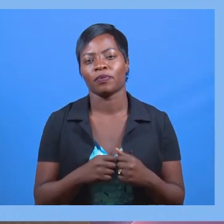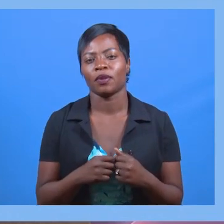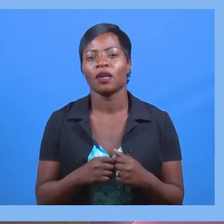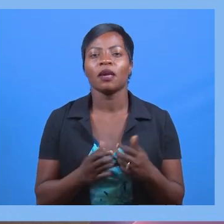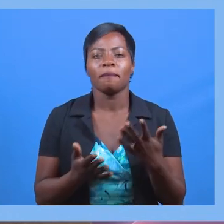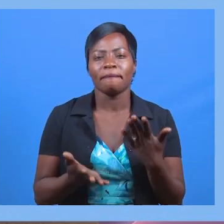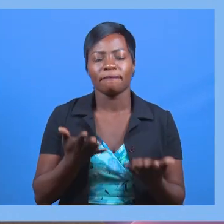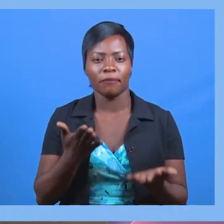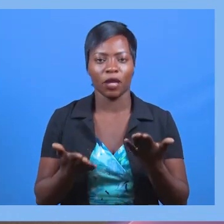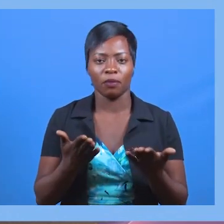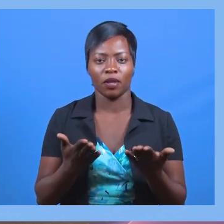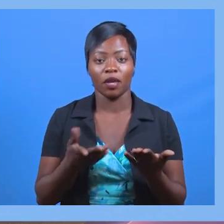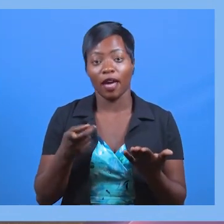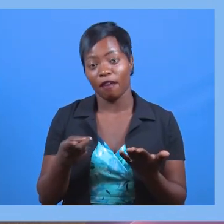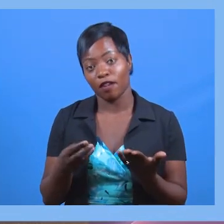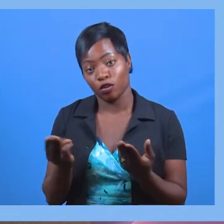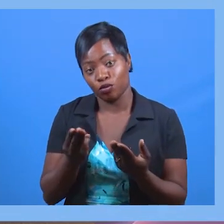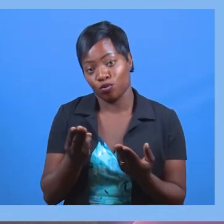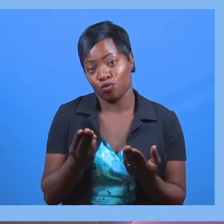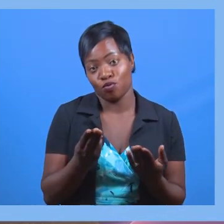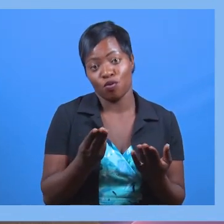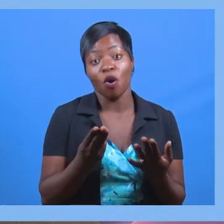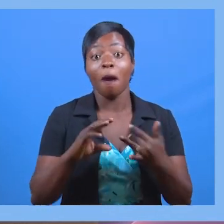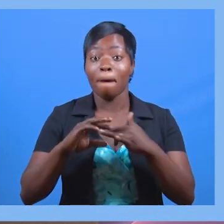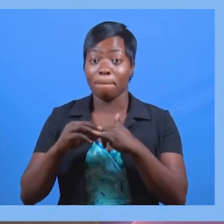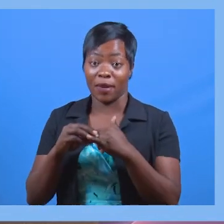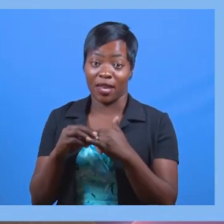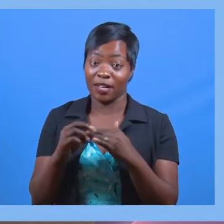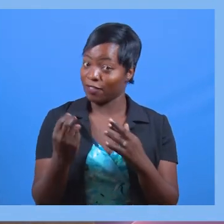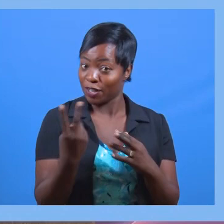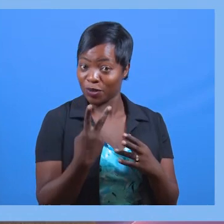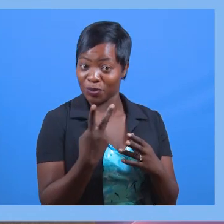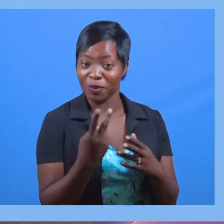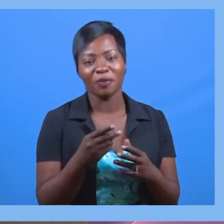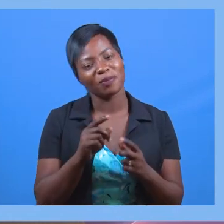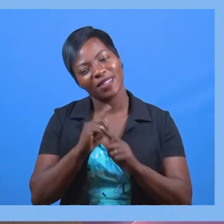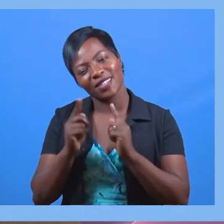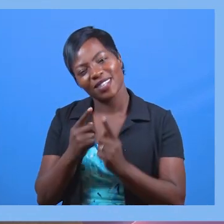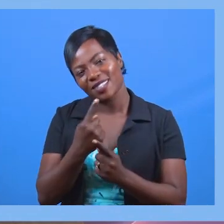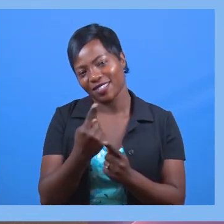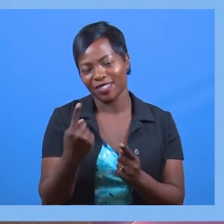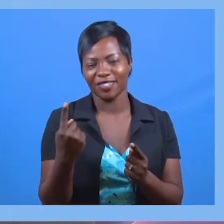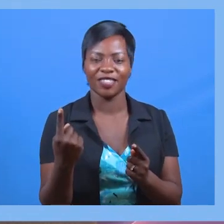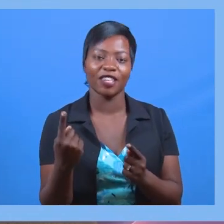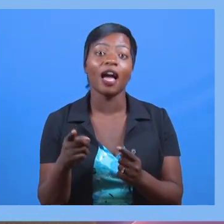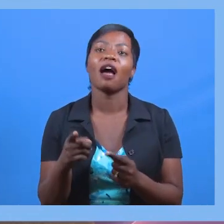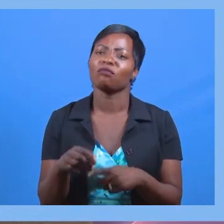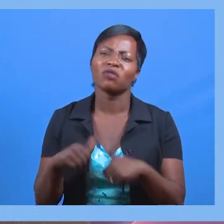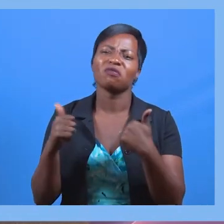pada pavakaroorana mumwe anotaura nemumwe, votaurana pachezvavo kuti